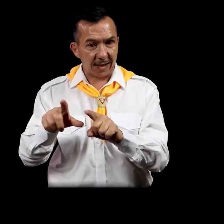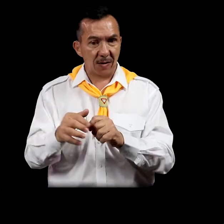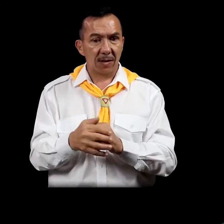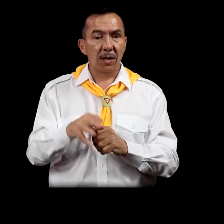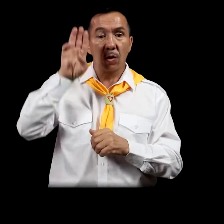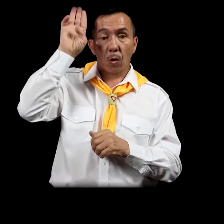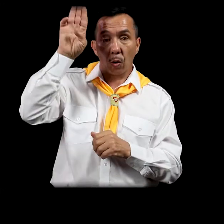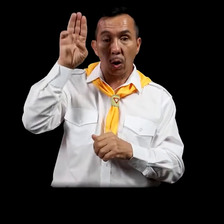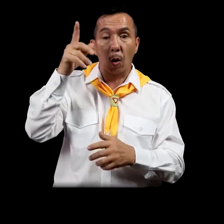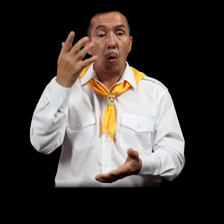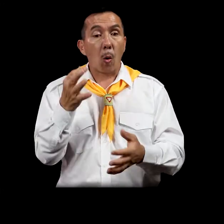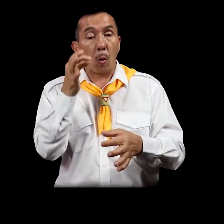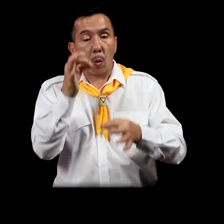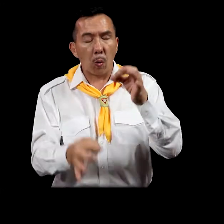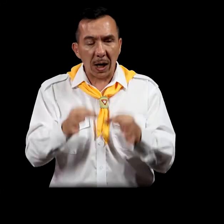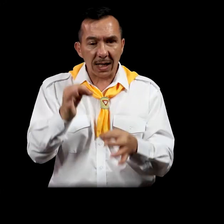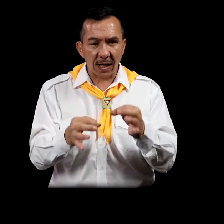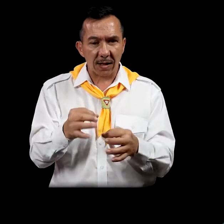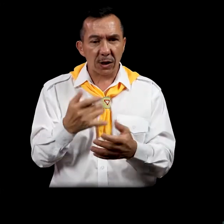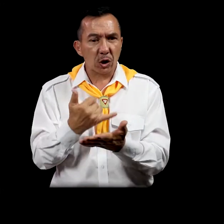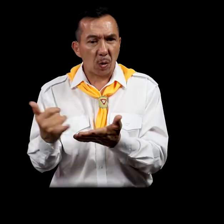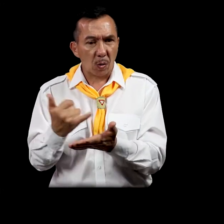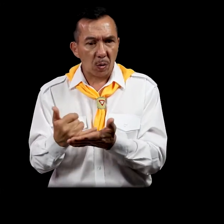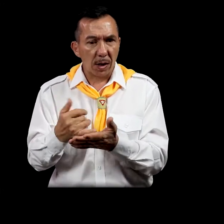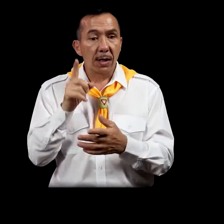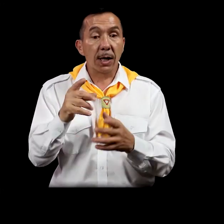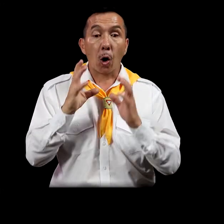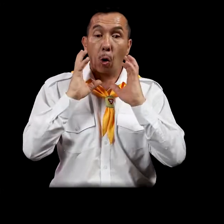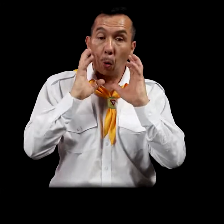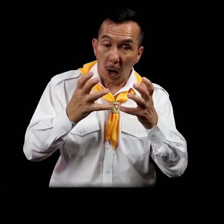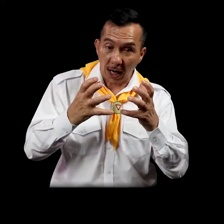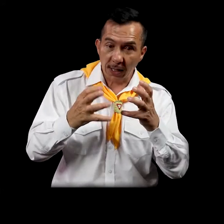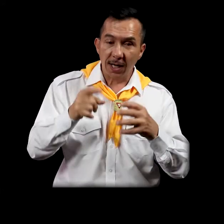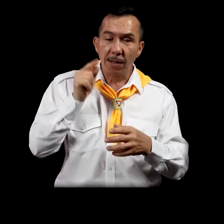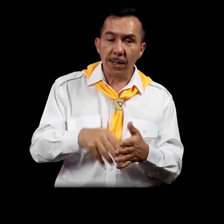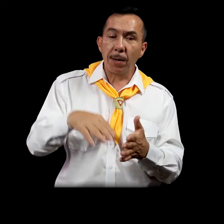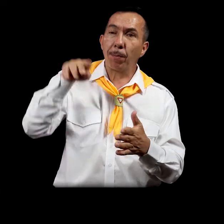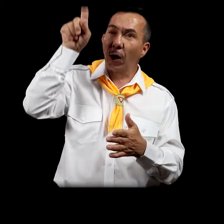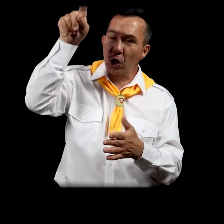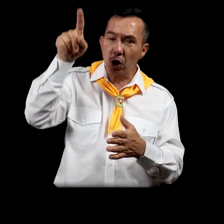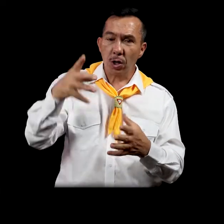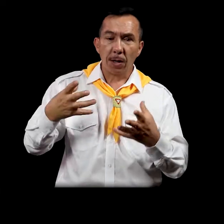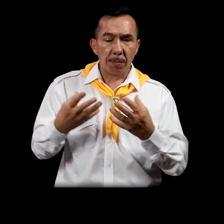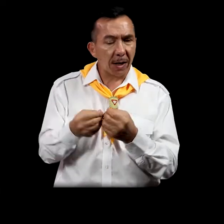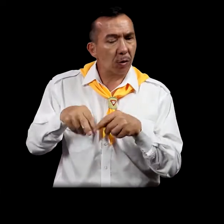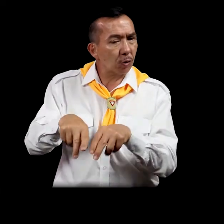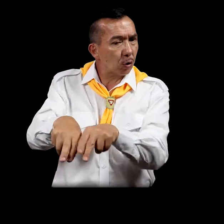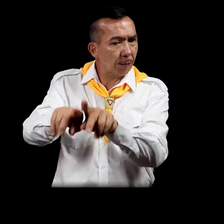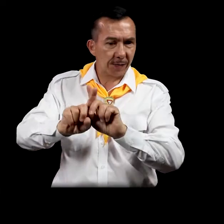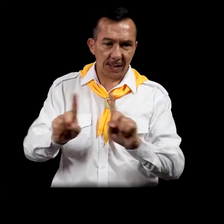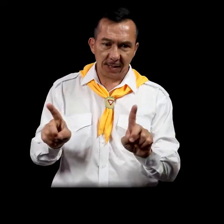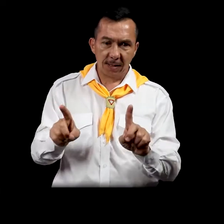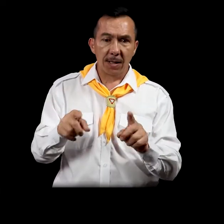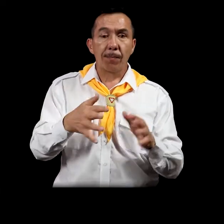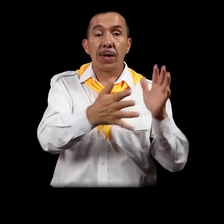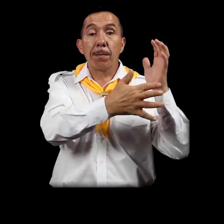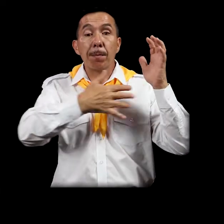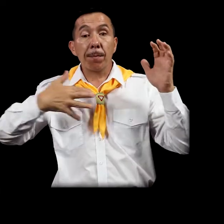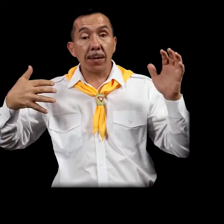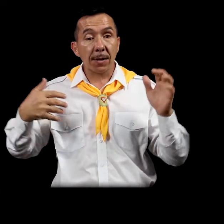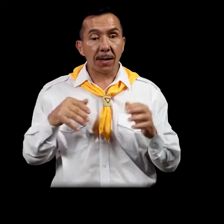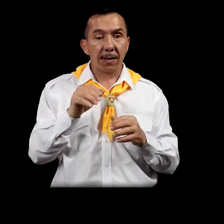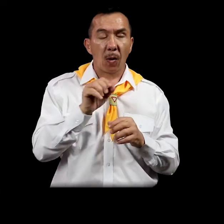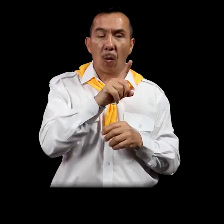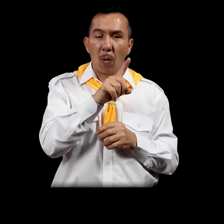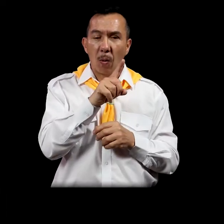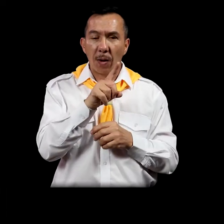Romans 5:17. God oordeel sonde. Die kwaaddoene sal by u nie vertoef nie. Psalm 5